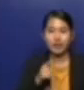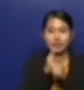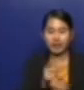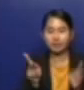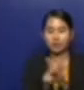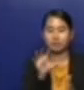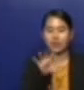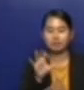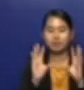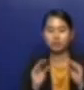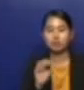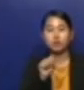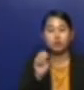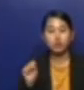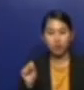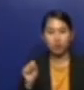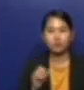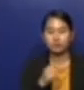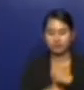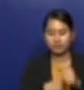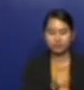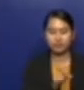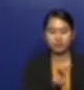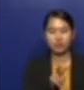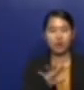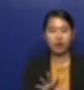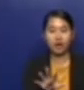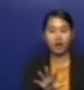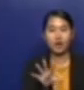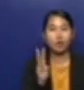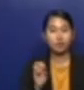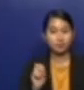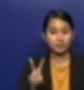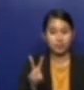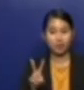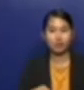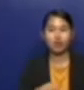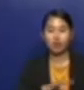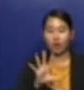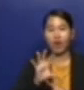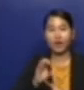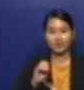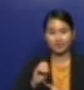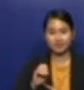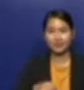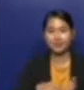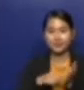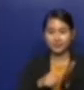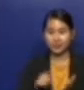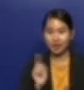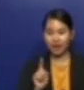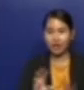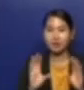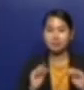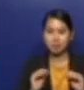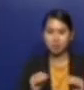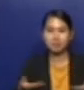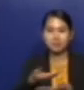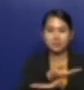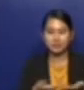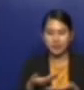ประชุมสภาผู้แทนราษฎรพ.ศ. 2562ข้อ50เพื่อให้สภาผู้แทนราษฎรพิจารณ